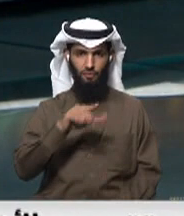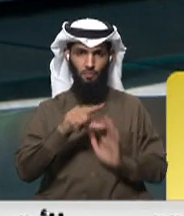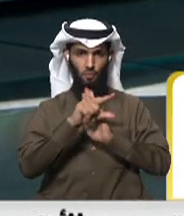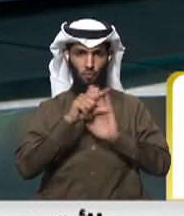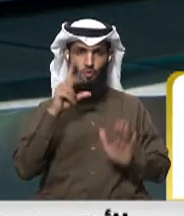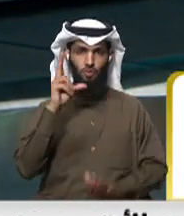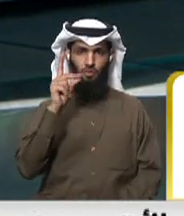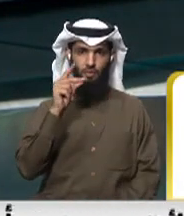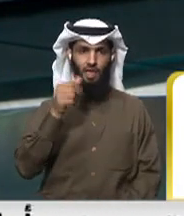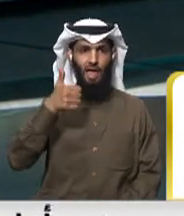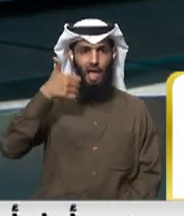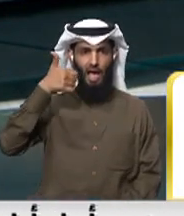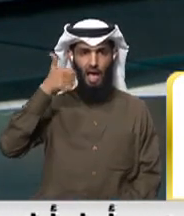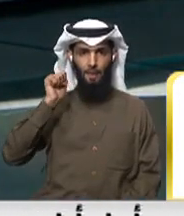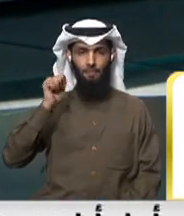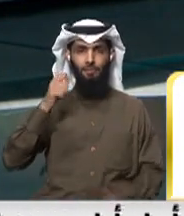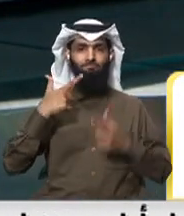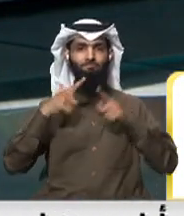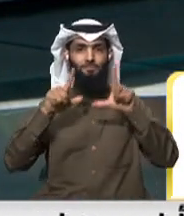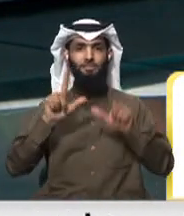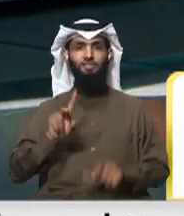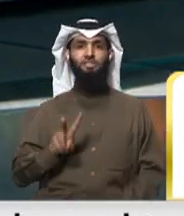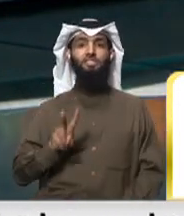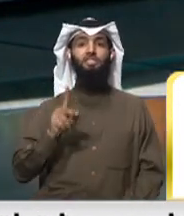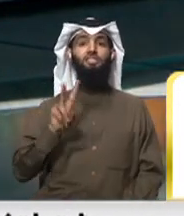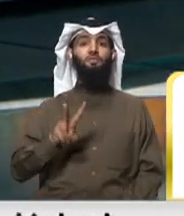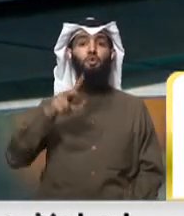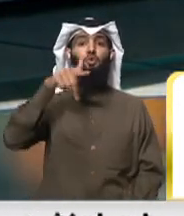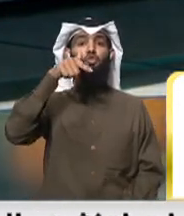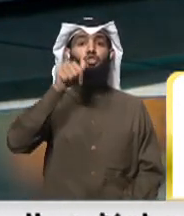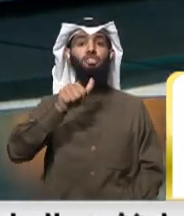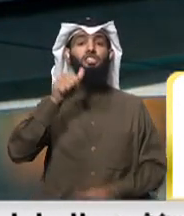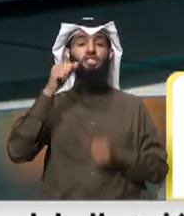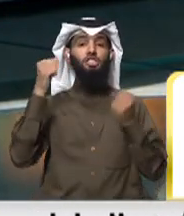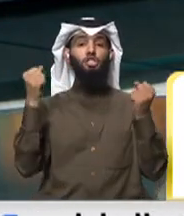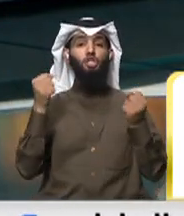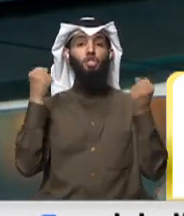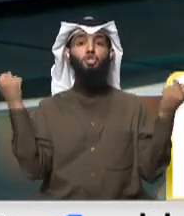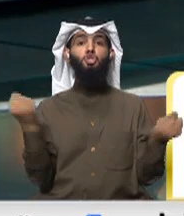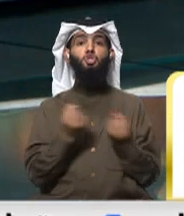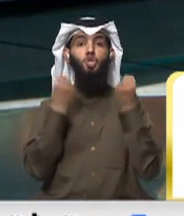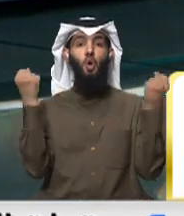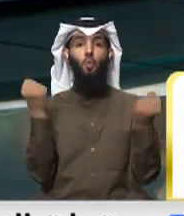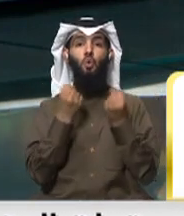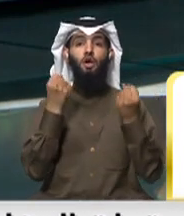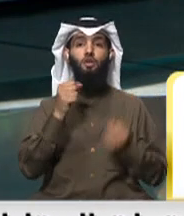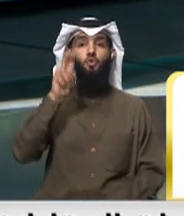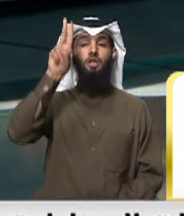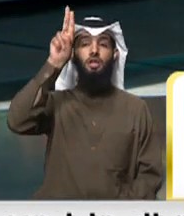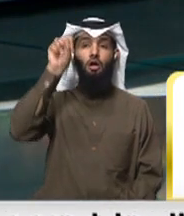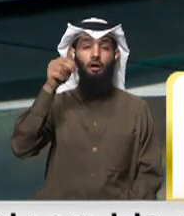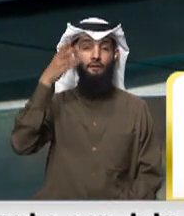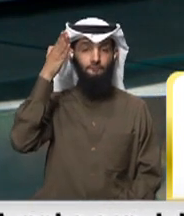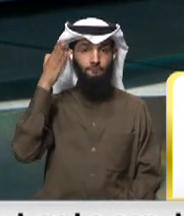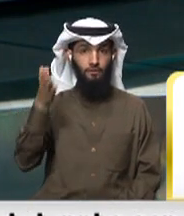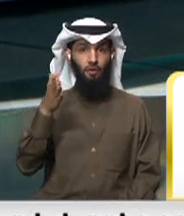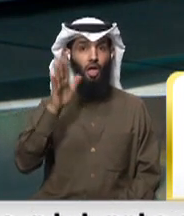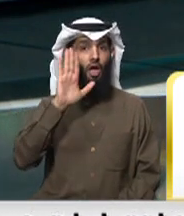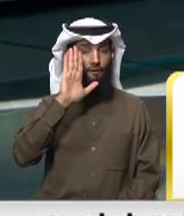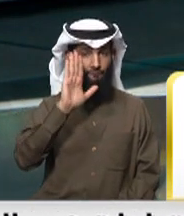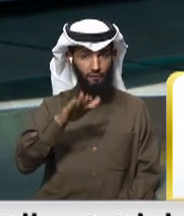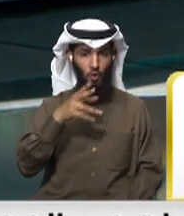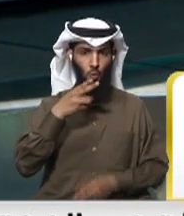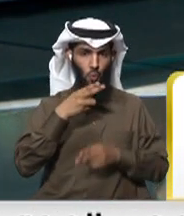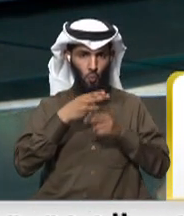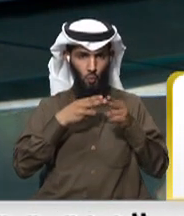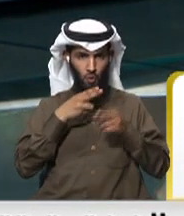انطلقت أمس أعمال الدورة 68 للجنة وضع المرأة في قاعة الجمعية العامة بالأمم المتحدة بمشاركة وفد